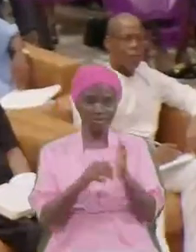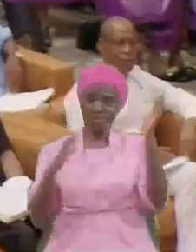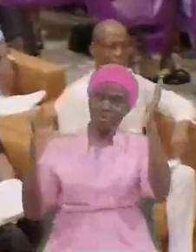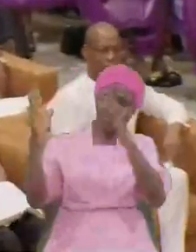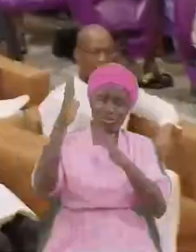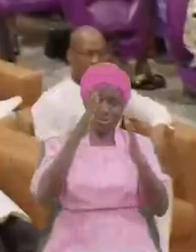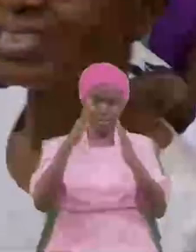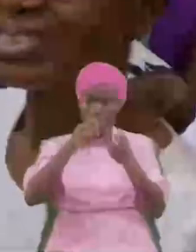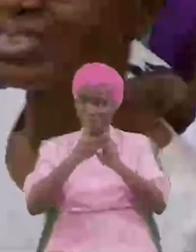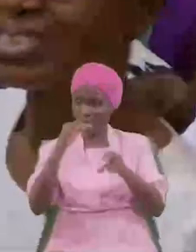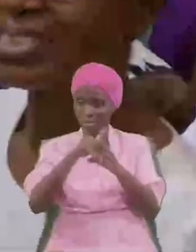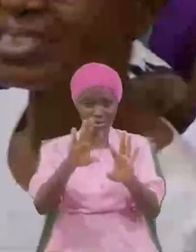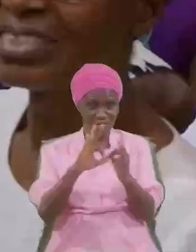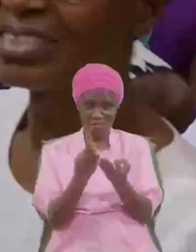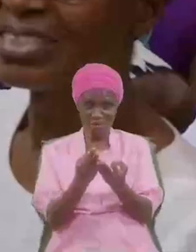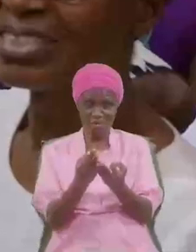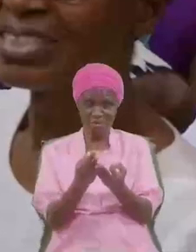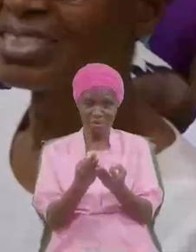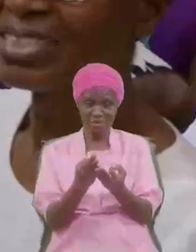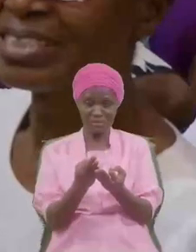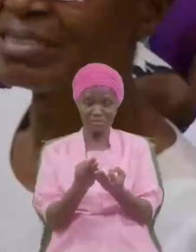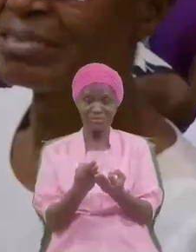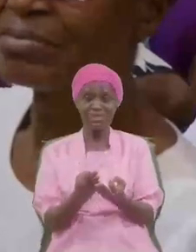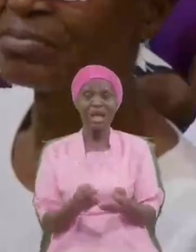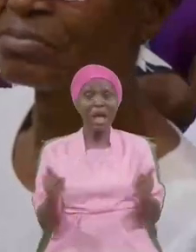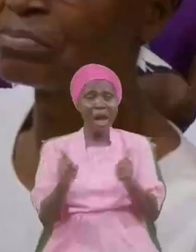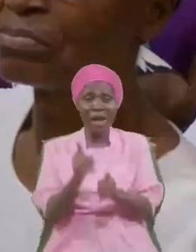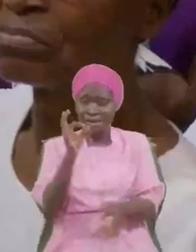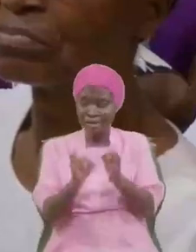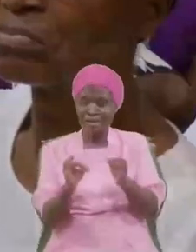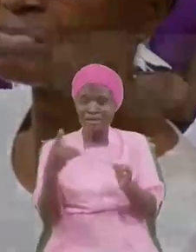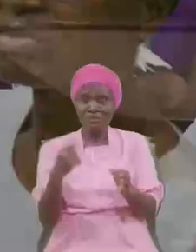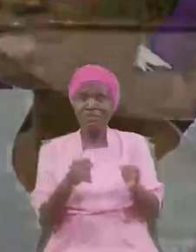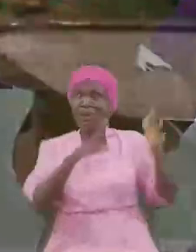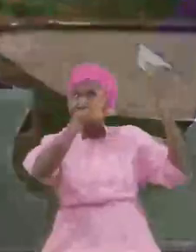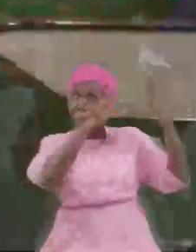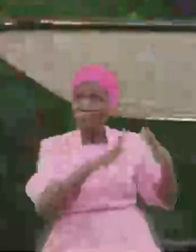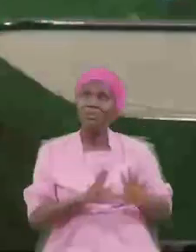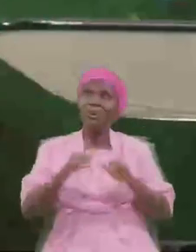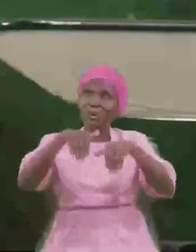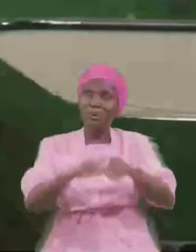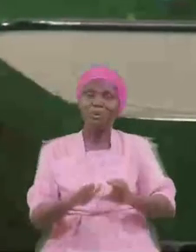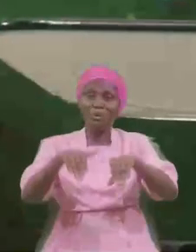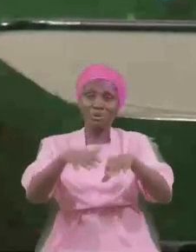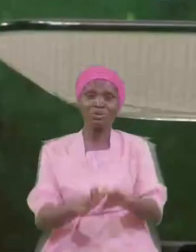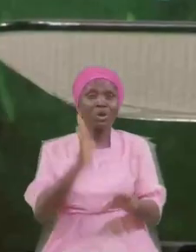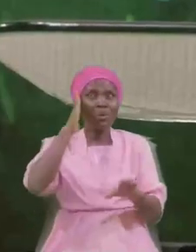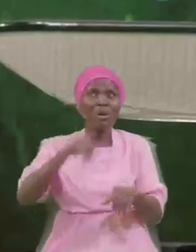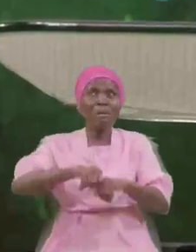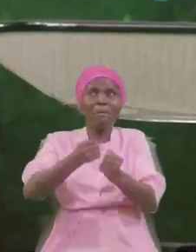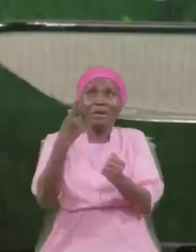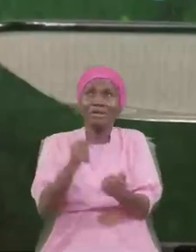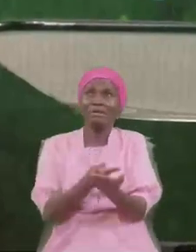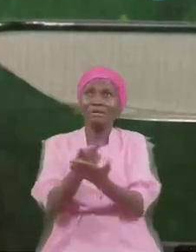Dans cette tempête de votre vie, de votre famille, comme si l'océan va briser